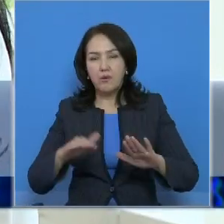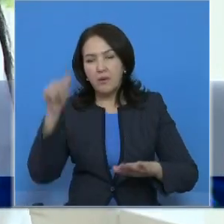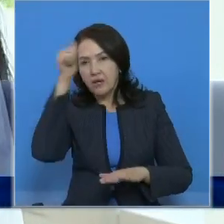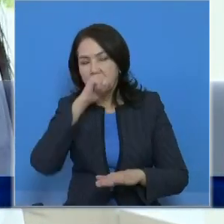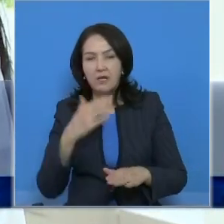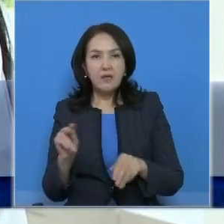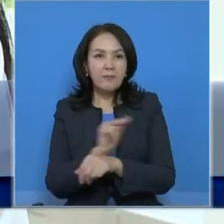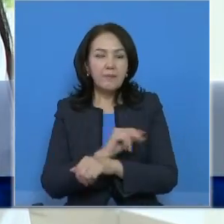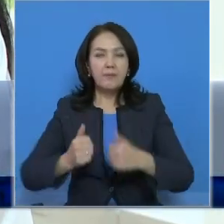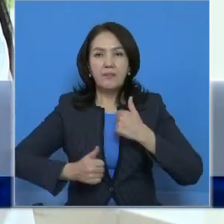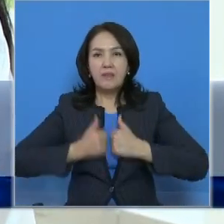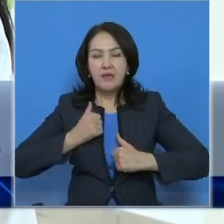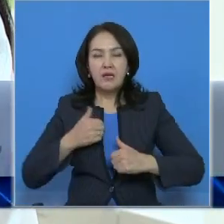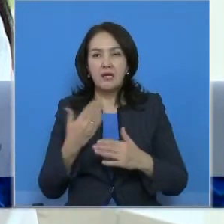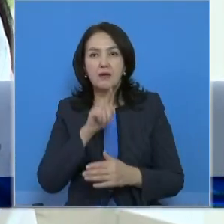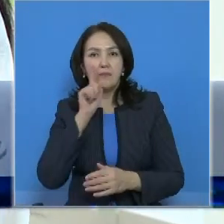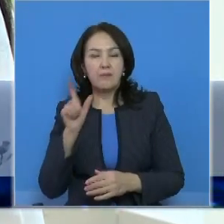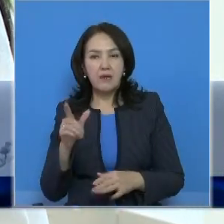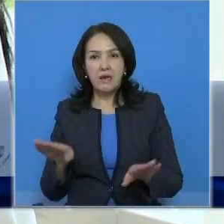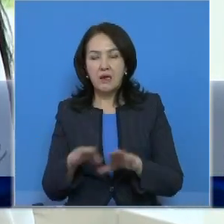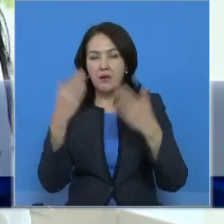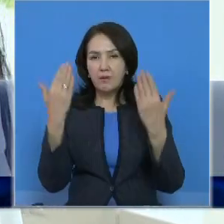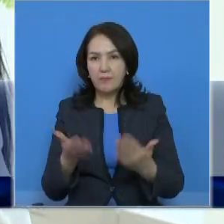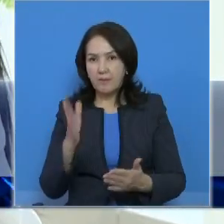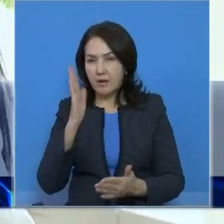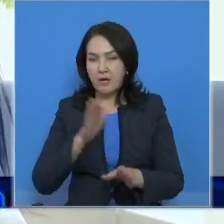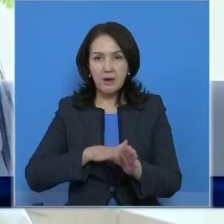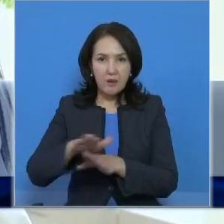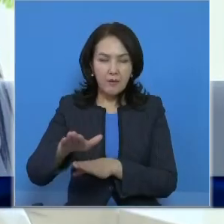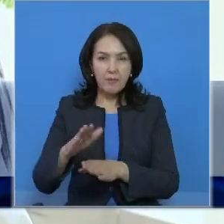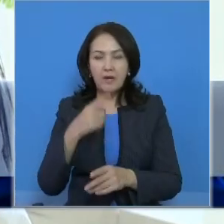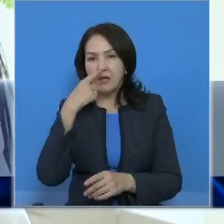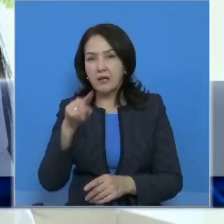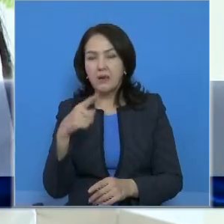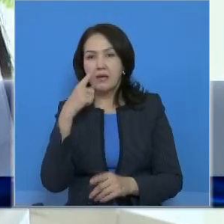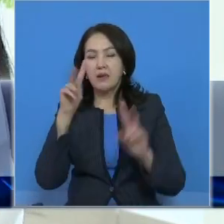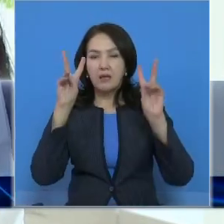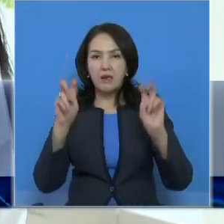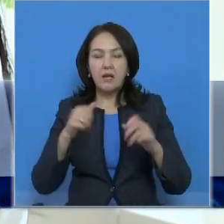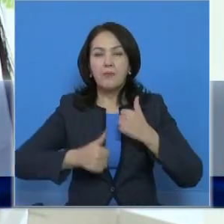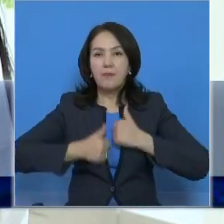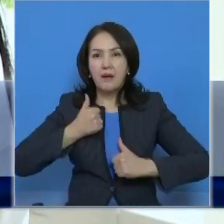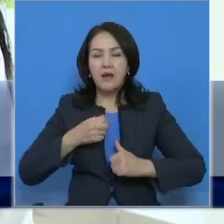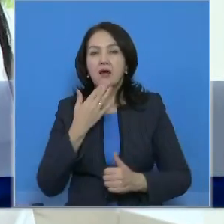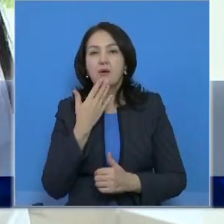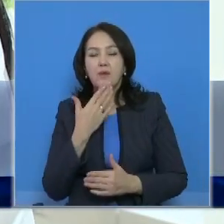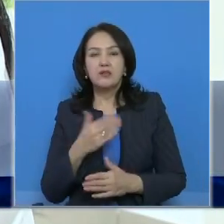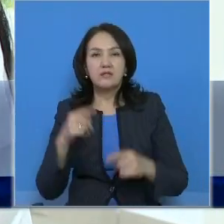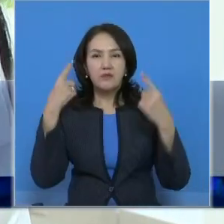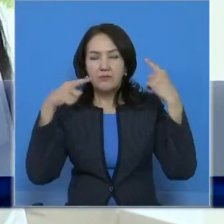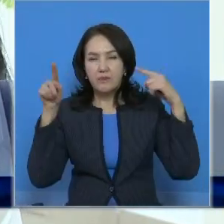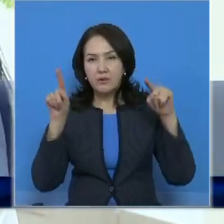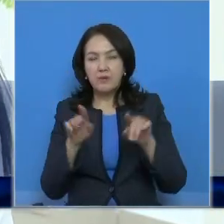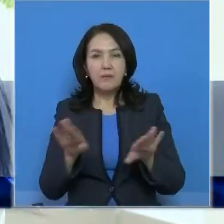для воспитания патриотизма среди молодежи. Сегодня они будут исполнять номера на тему патриотизма и национального